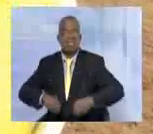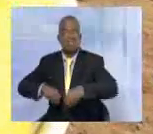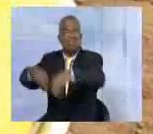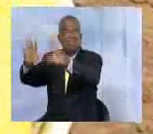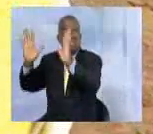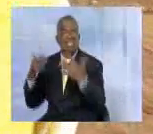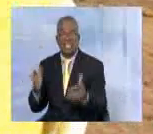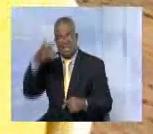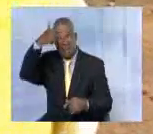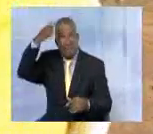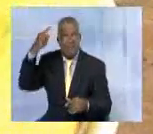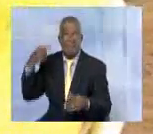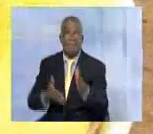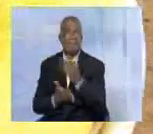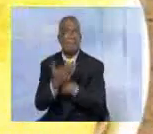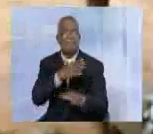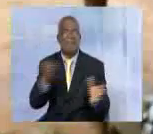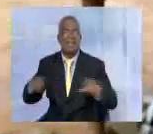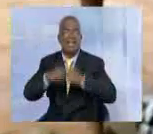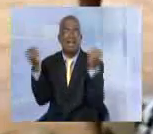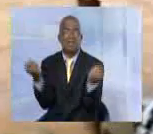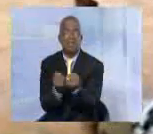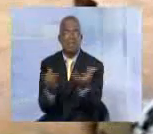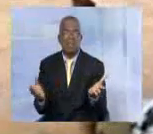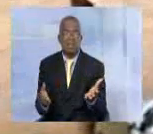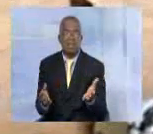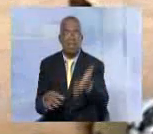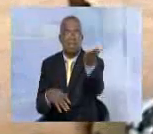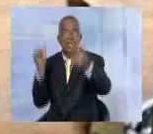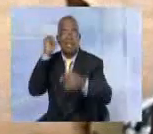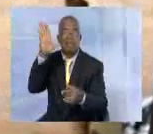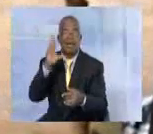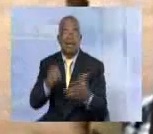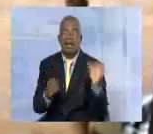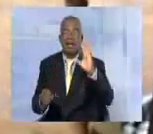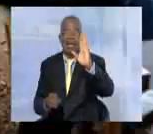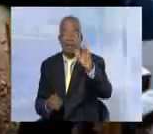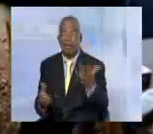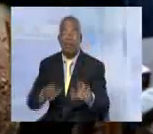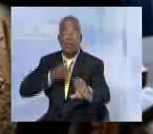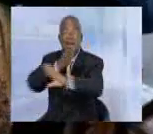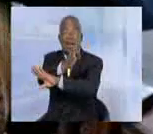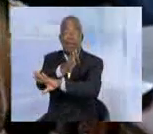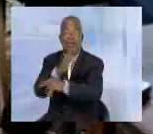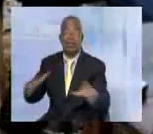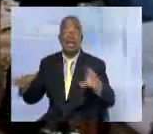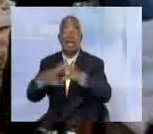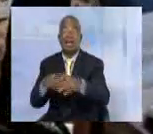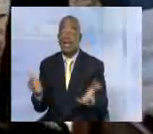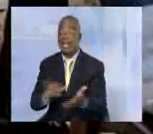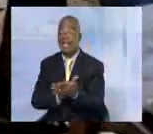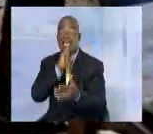croyances. C'est le cas de Fatoumata. Elle a été mariée de force à un homme qui, sur les conseils d'un marabout, devait épouser une